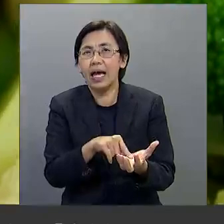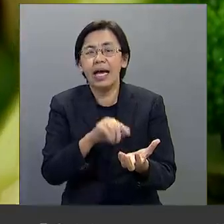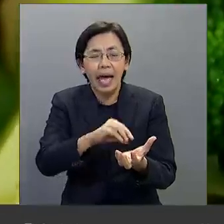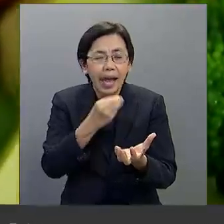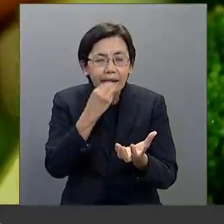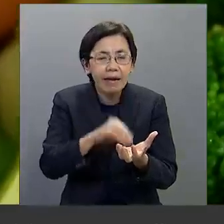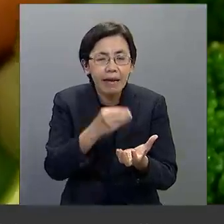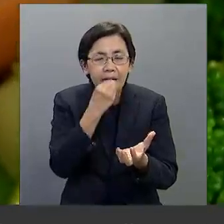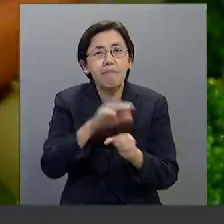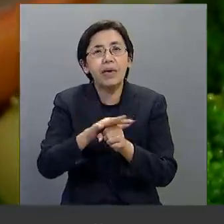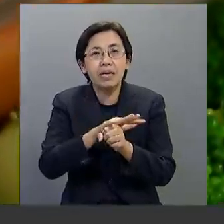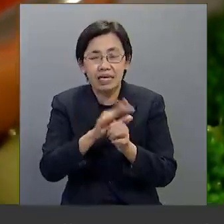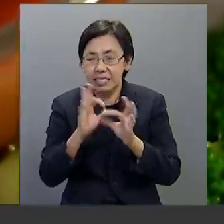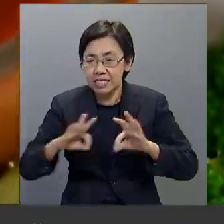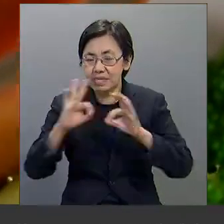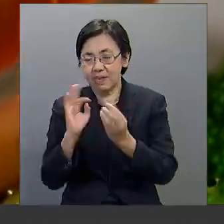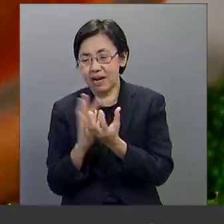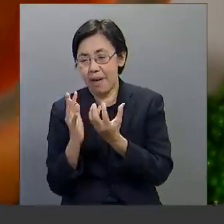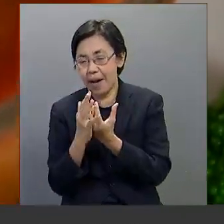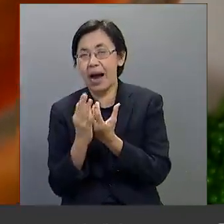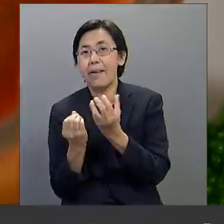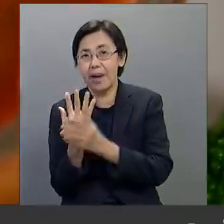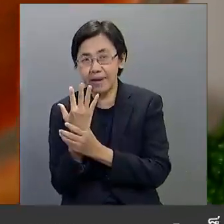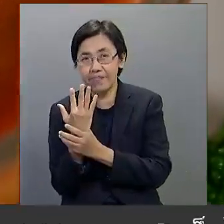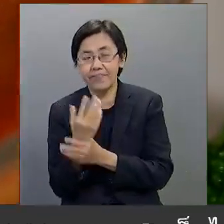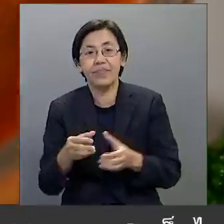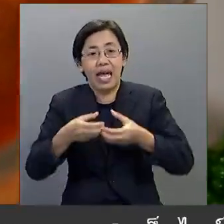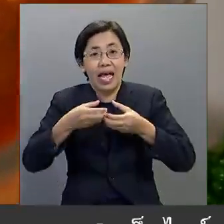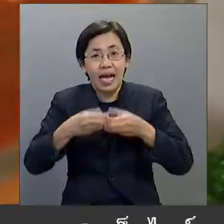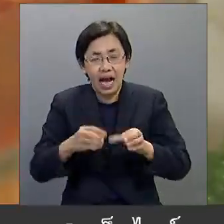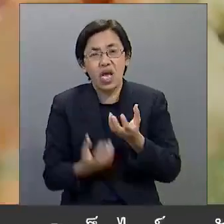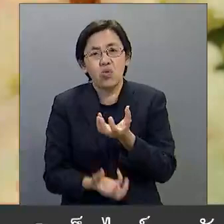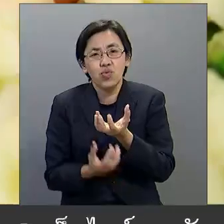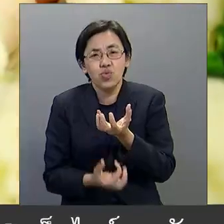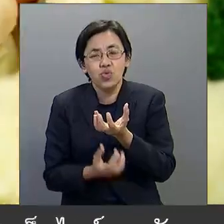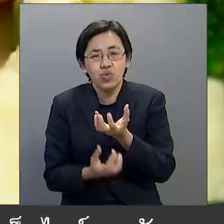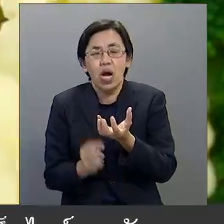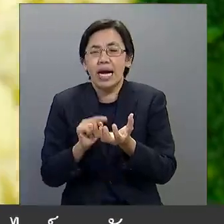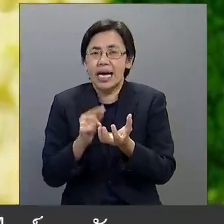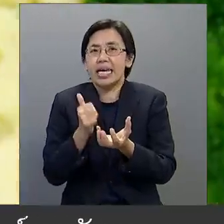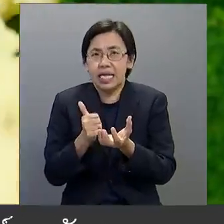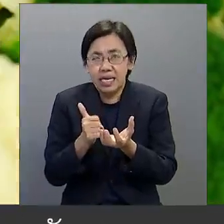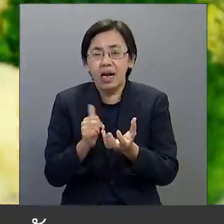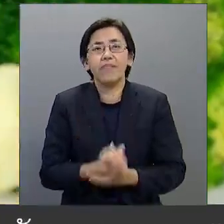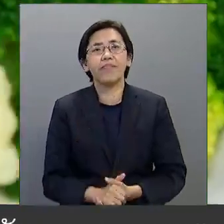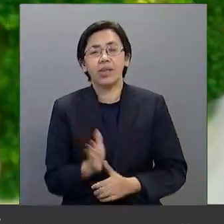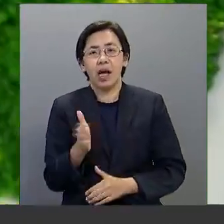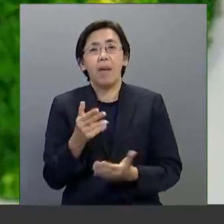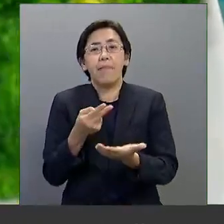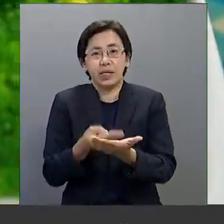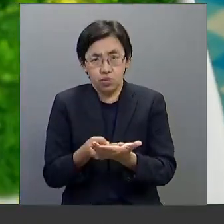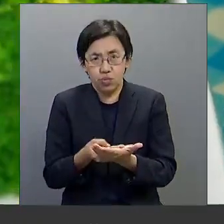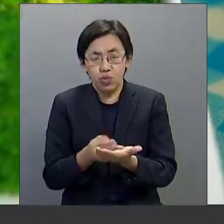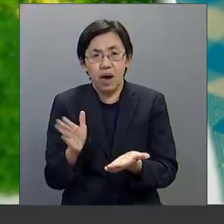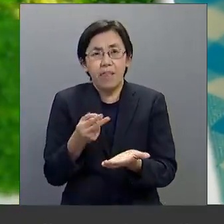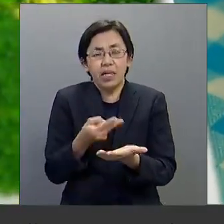พอดีเนาะแล้วก็เน้นผักนะครับไข่ต้มนะได้โปรตีนที่ดีนะครับแล้วก็ปลาครับปลาทูเนี่ยแหละครับเป็นแหล่ง